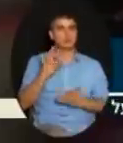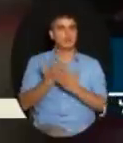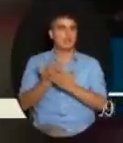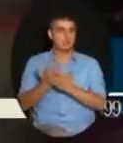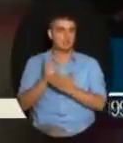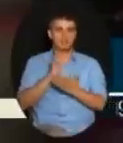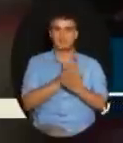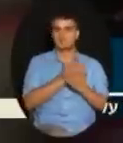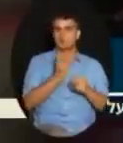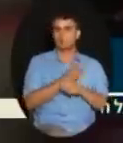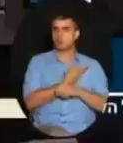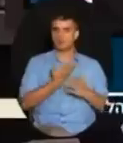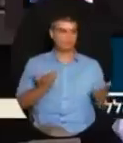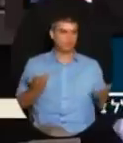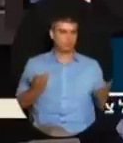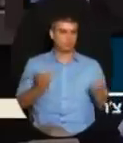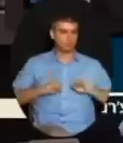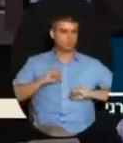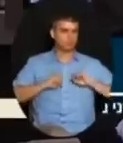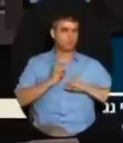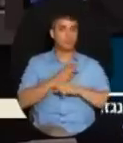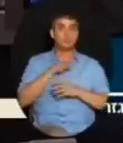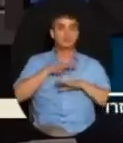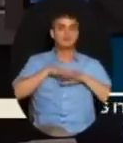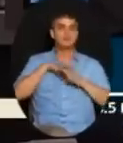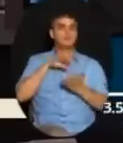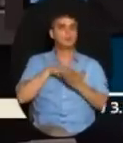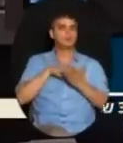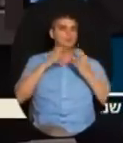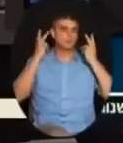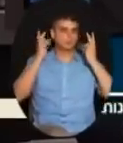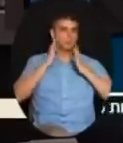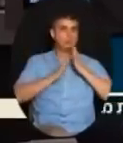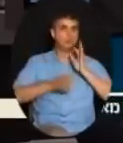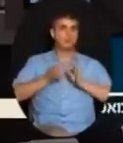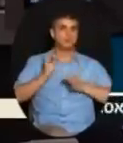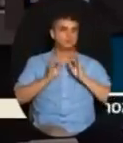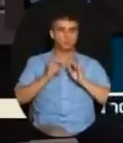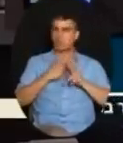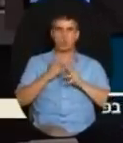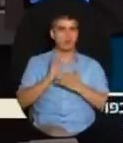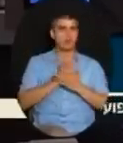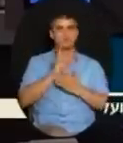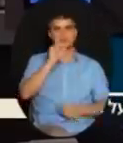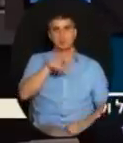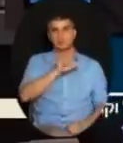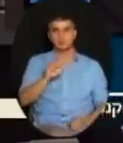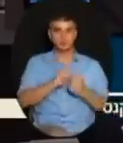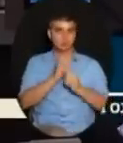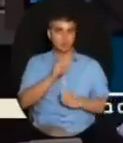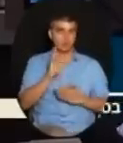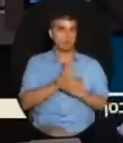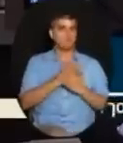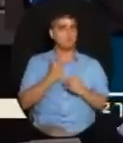הראיות לקביעות נורמטיביות. תפקיד מרכזי, מהותי, של בית המשפט, לא רק לקבוע אשמה של אדם, אלא גם